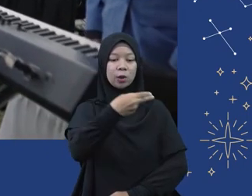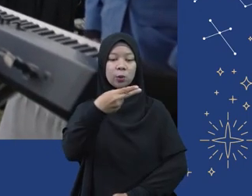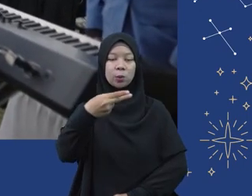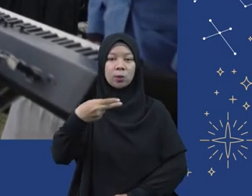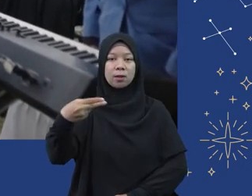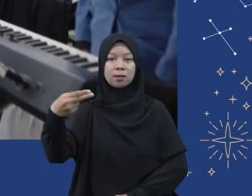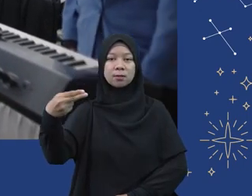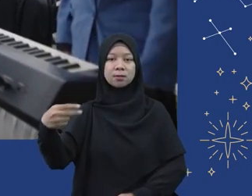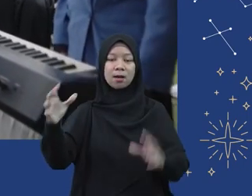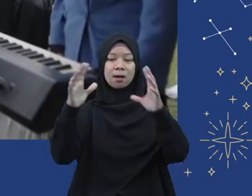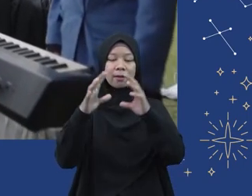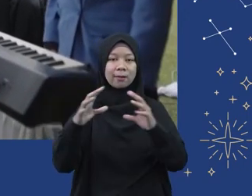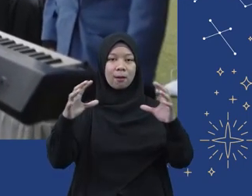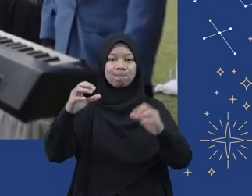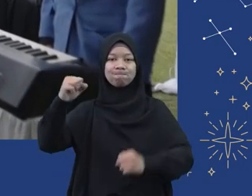Raya